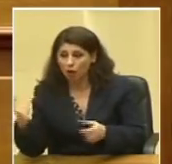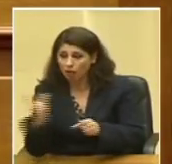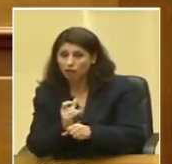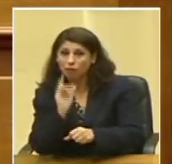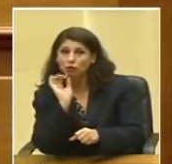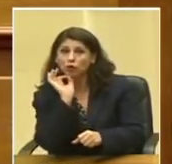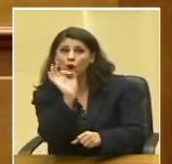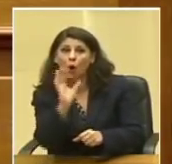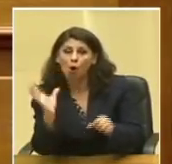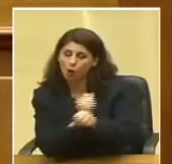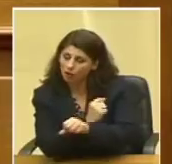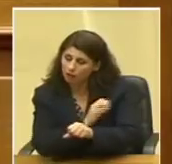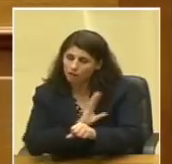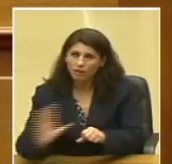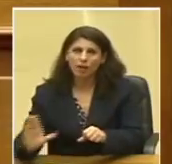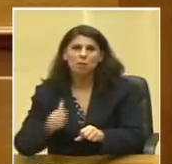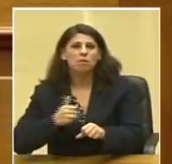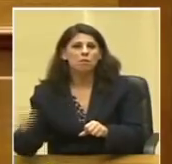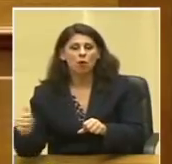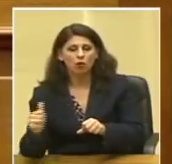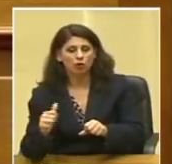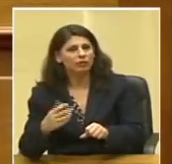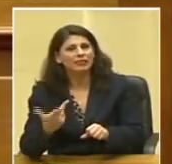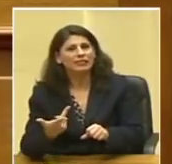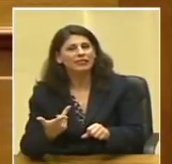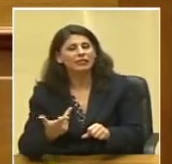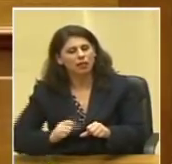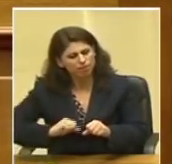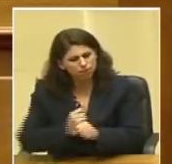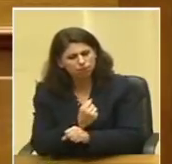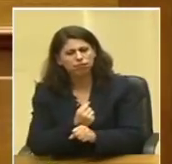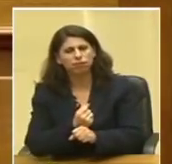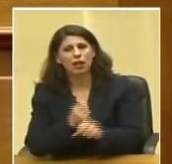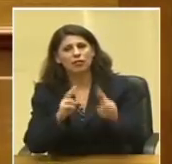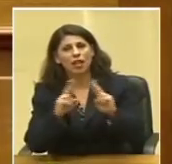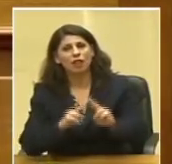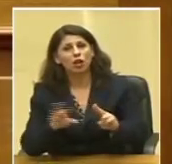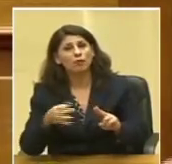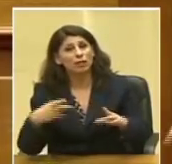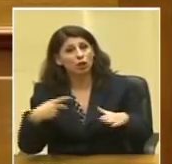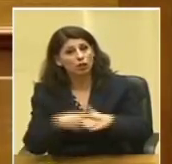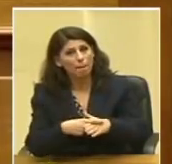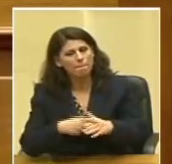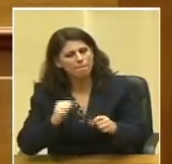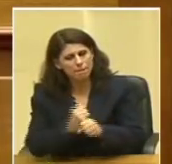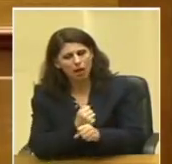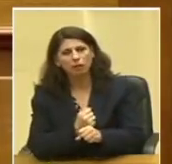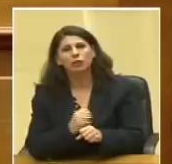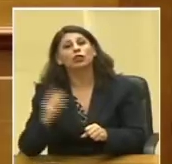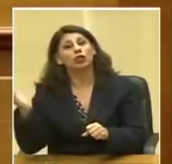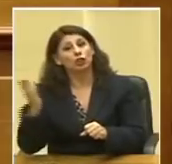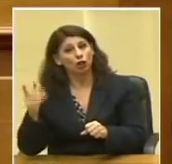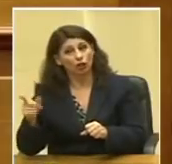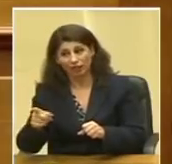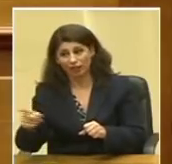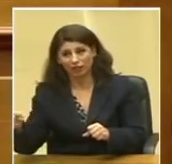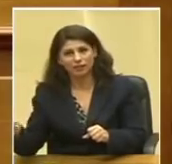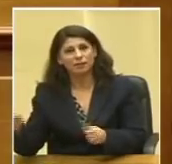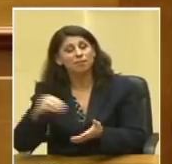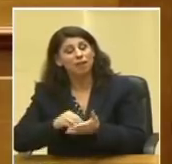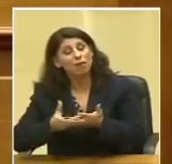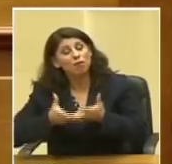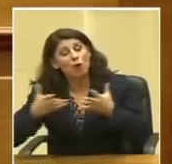το μόνο που έμενε ήταν η επιμονή του Διεθνούς Νομισματικού Ταμείου, τότε κάνατε ένα ακόμα μεγαλύτερο